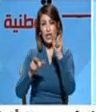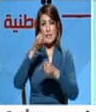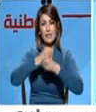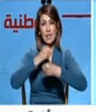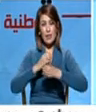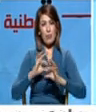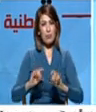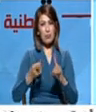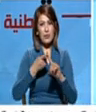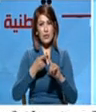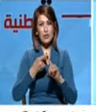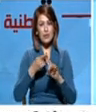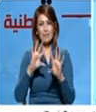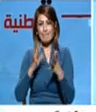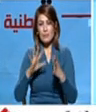شملهم